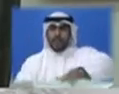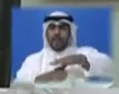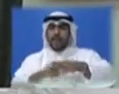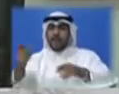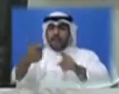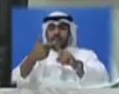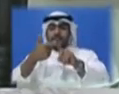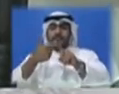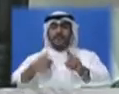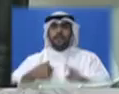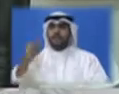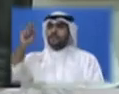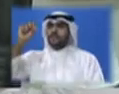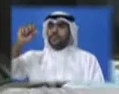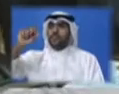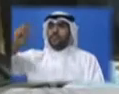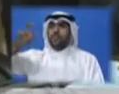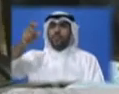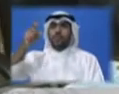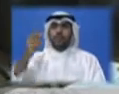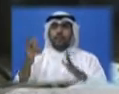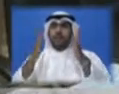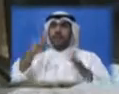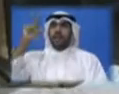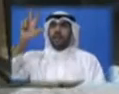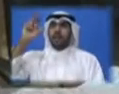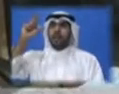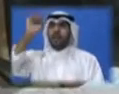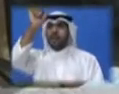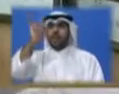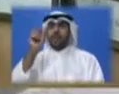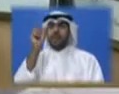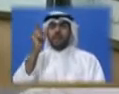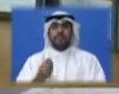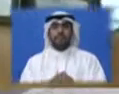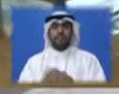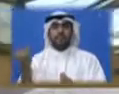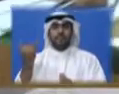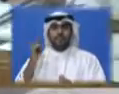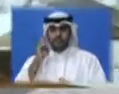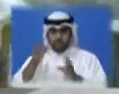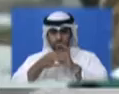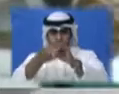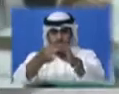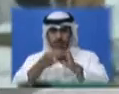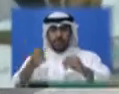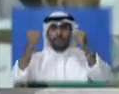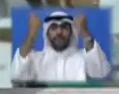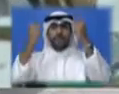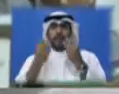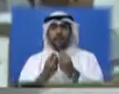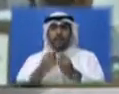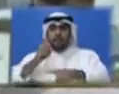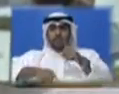نور الدين بوشكوج على رئاسة الكويت لهذه الدورة وسعيها الدائم لتحقيق التكامل العربي ونصرة